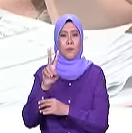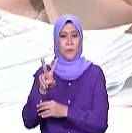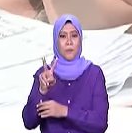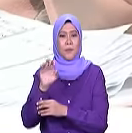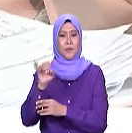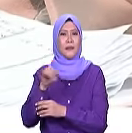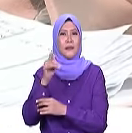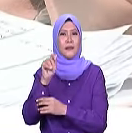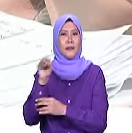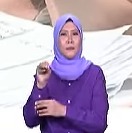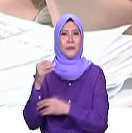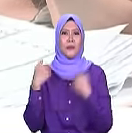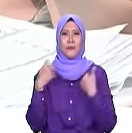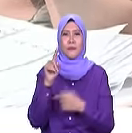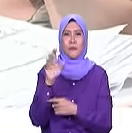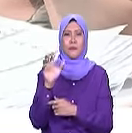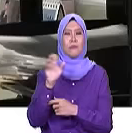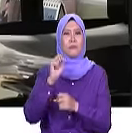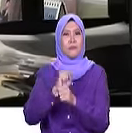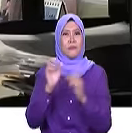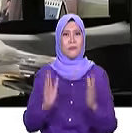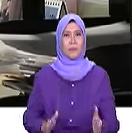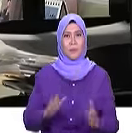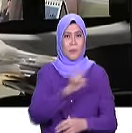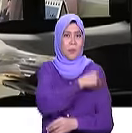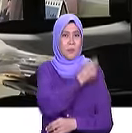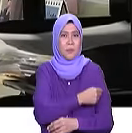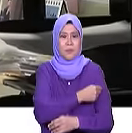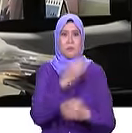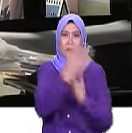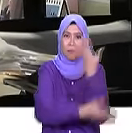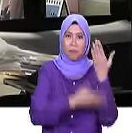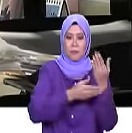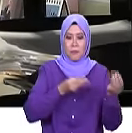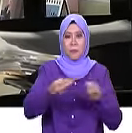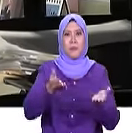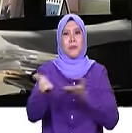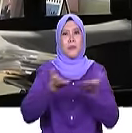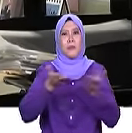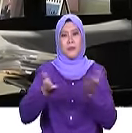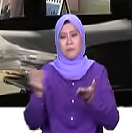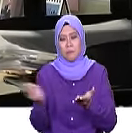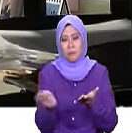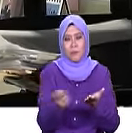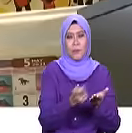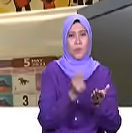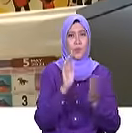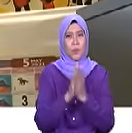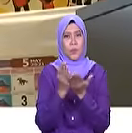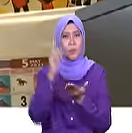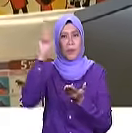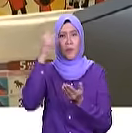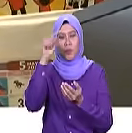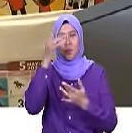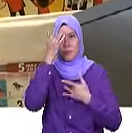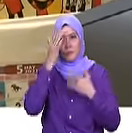menempatkan 160 pegawai JAKIM di hospital seluruh negara bagi memberi perkhidmatan ruhiah untuk bantuan spiritual ke atas pesakit dan